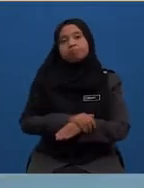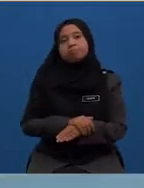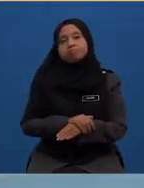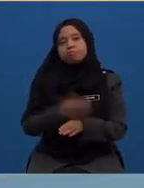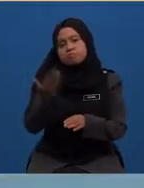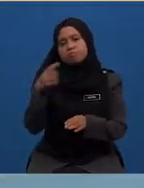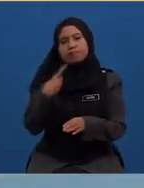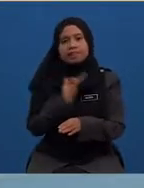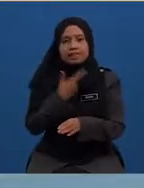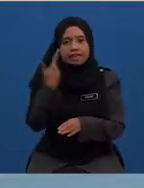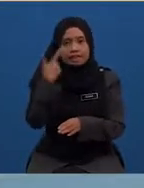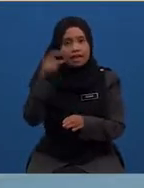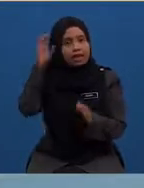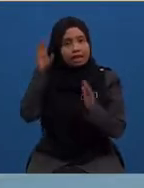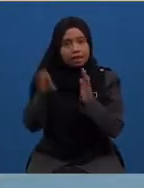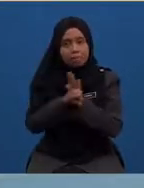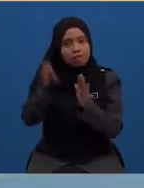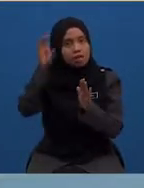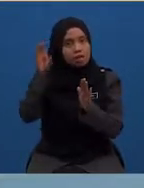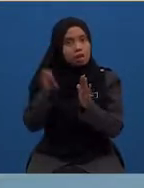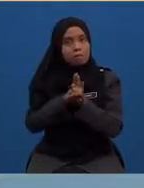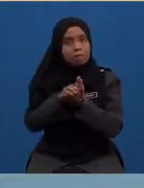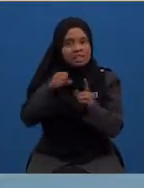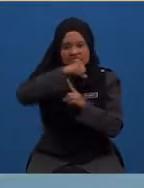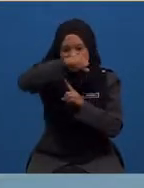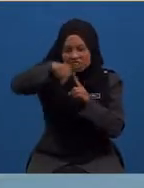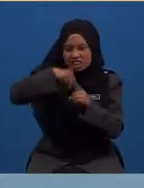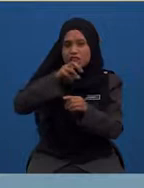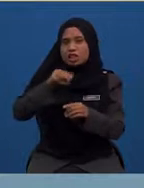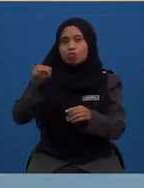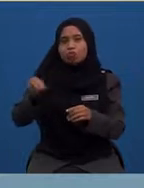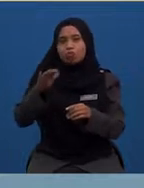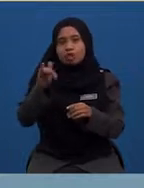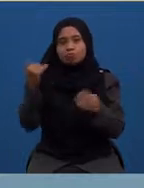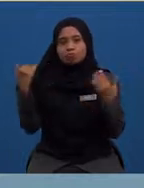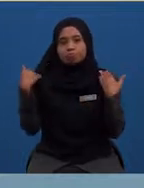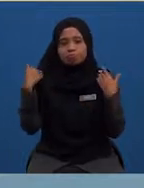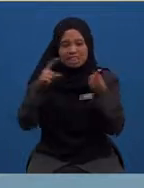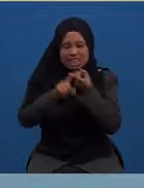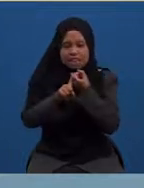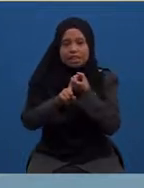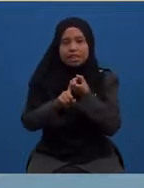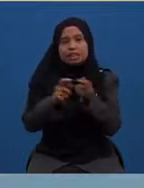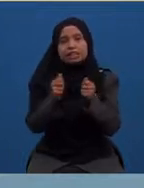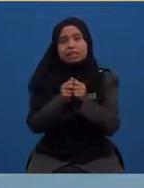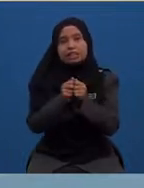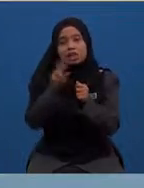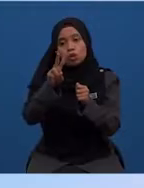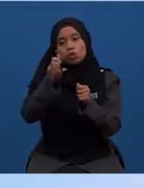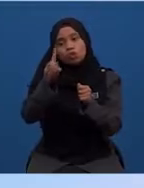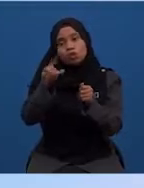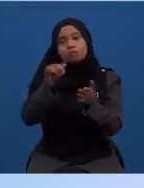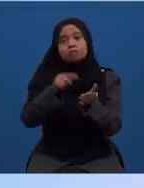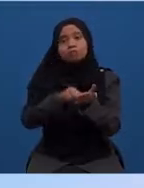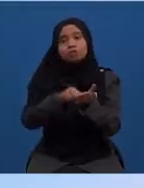Mari kita lihat gambar-gambar di sekeliling murid semua yang berkait rapat dengan bentuk dua dimensi ini.